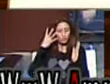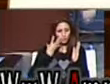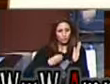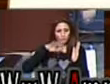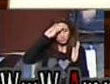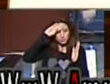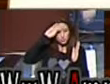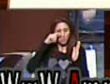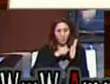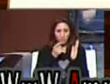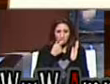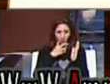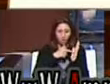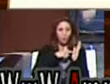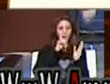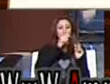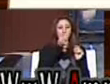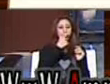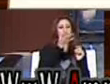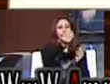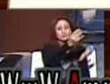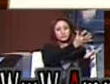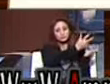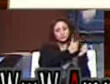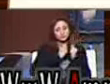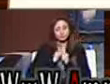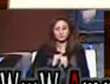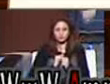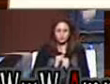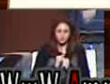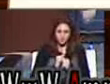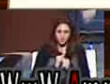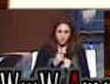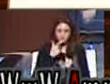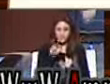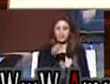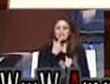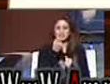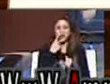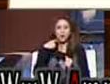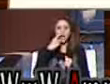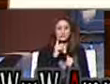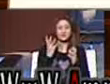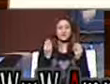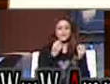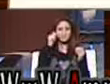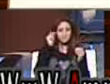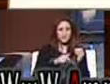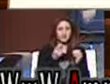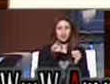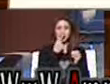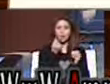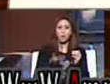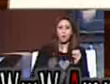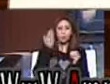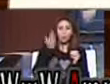الصيدليات بنظام الاستدعاء او الريكول يعني. عايز اسمع منك تعليق عن ازمه نقص الادويه في الاسواق وارتفاع اسعارها والناس كتير بتشتكي ان في ادويه